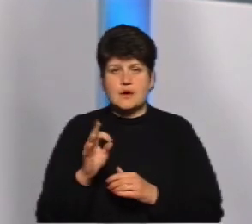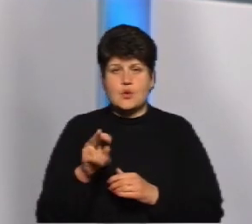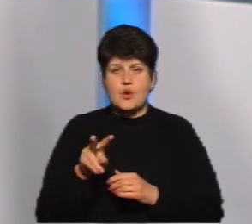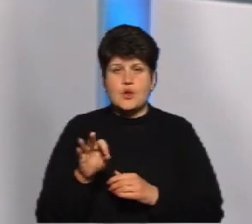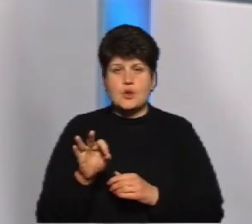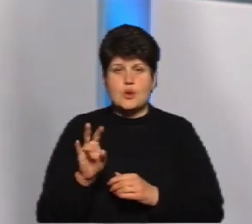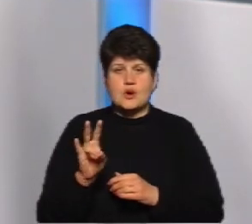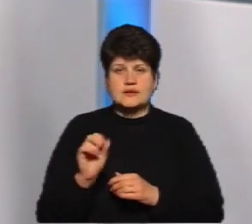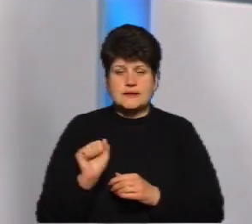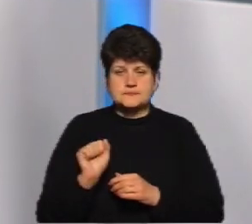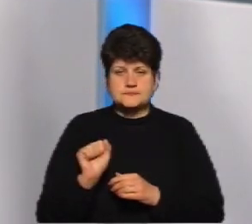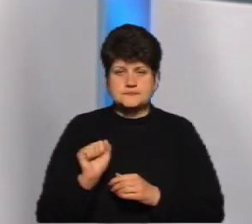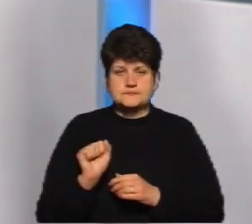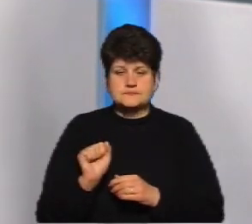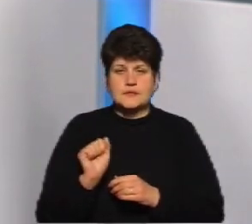Тому